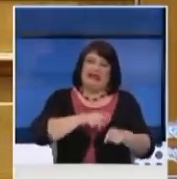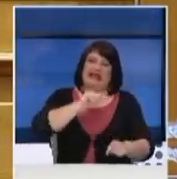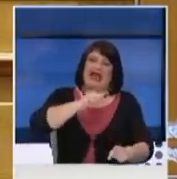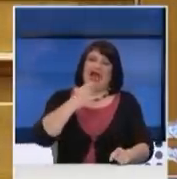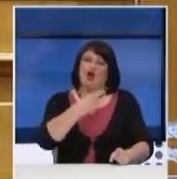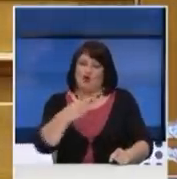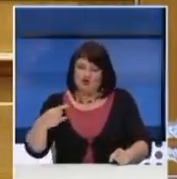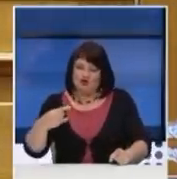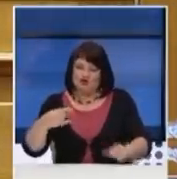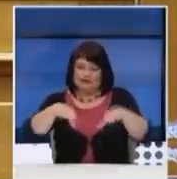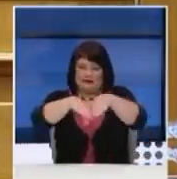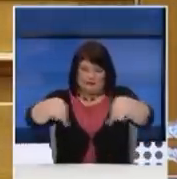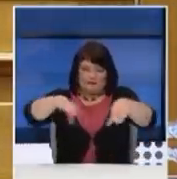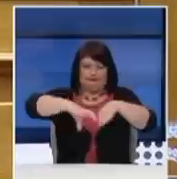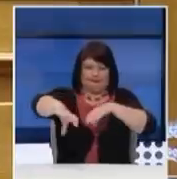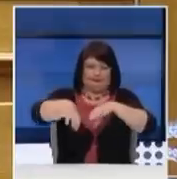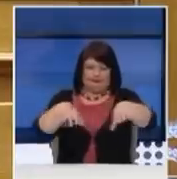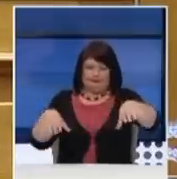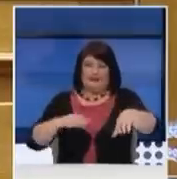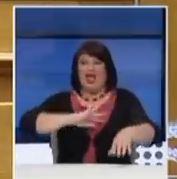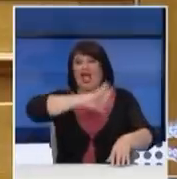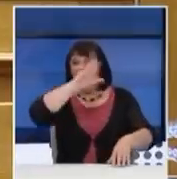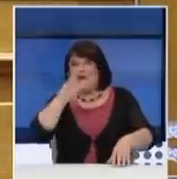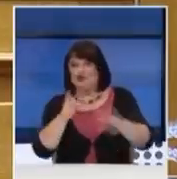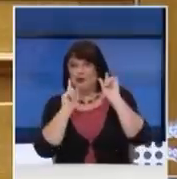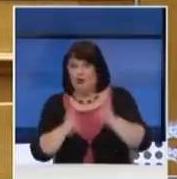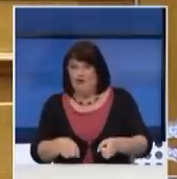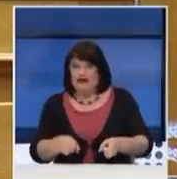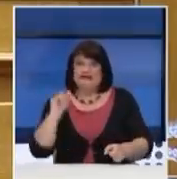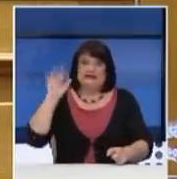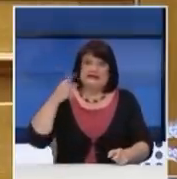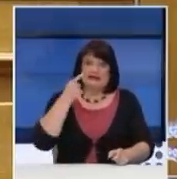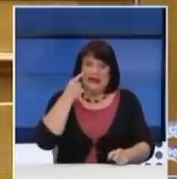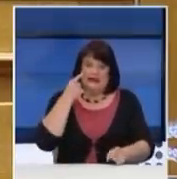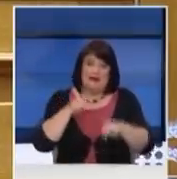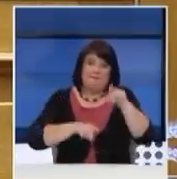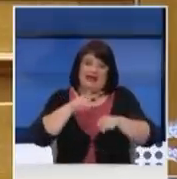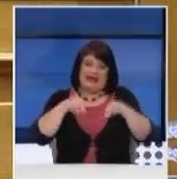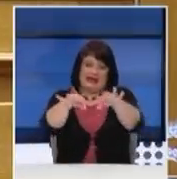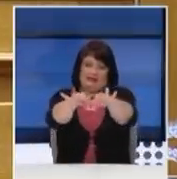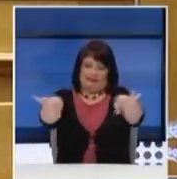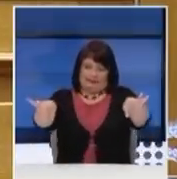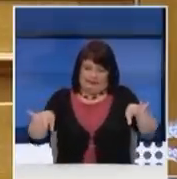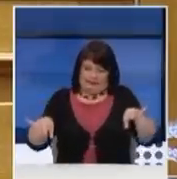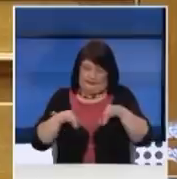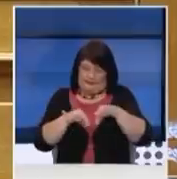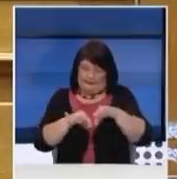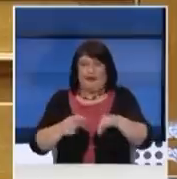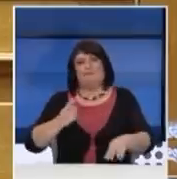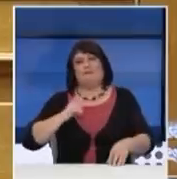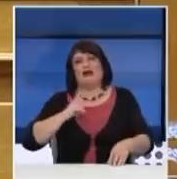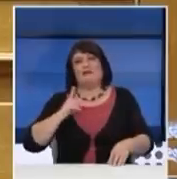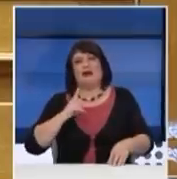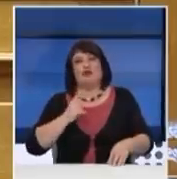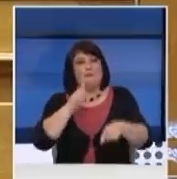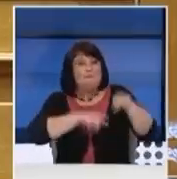στον κατακαιρματισμό δηλαδή της Ελλάδος μέχρι νεοτέρας, αυτό λέτε δηλαδή, κάνω μερική οριοθέτηση μέχρι νεοτέρας. Δεν υπάρχει μερική,